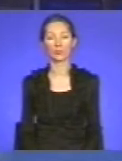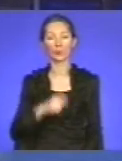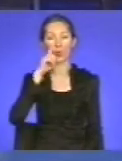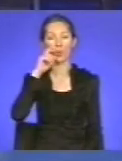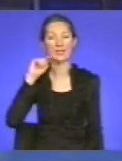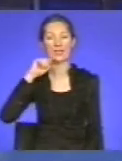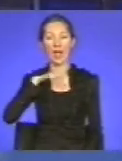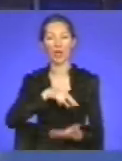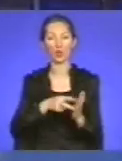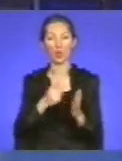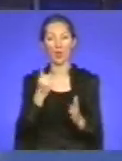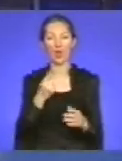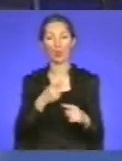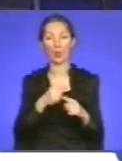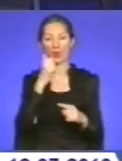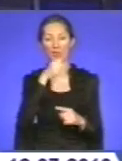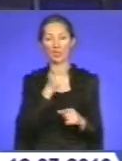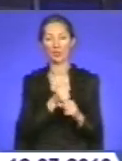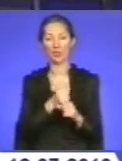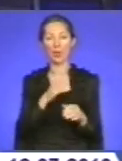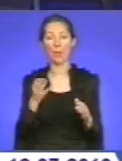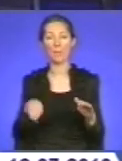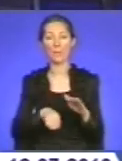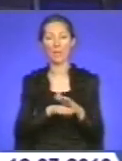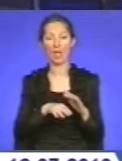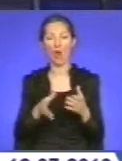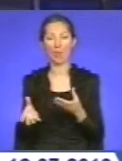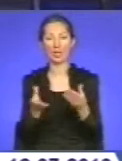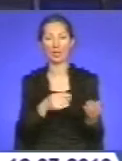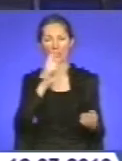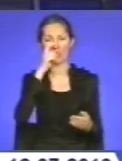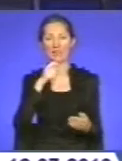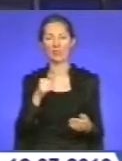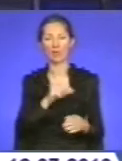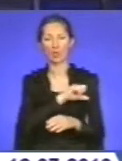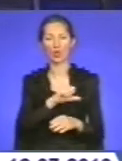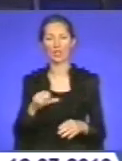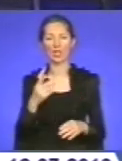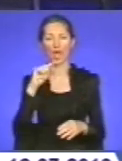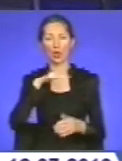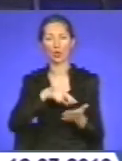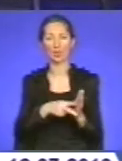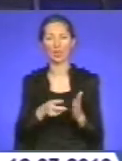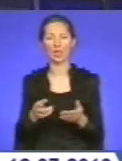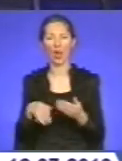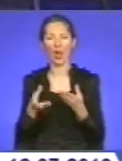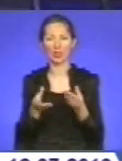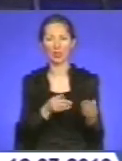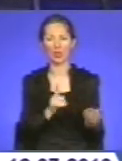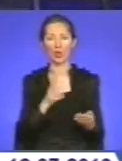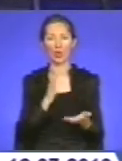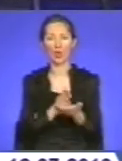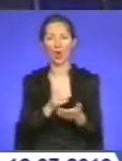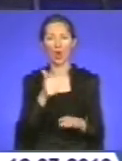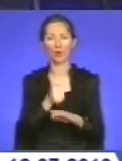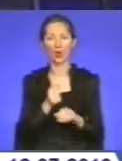Українська економіка у першому півріччі працювала під впливом негативних зовнішніх економічних чинників, що стало головною проблемою для розвитку вітчизняного